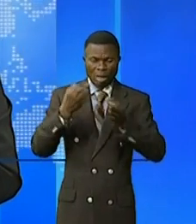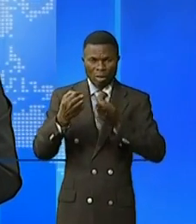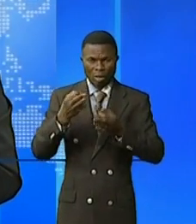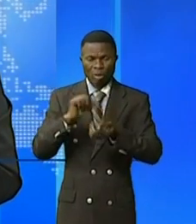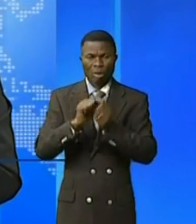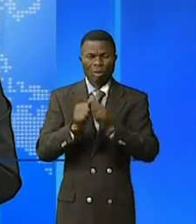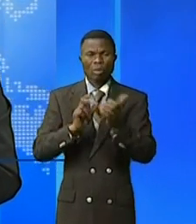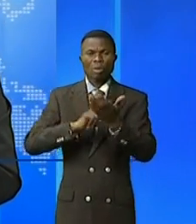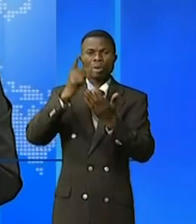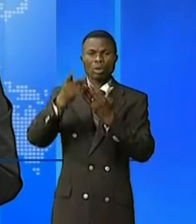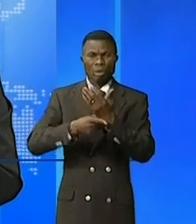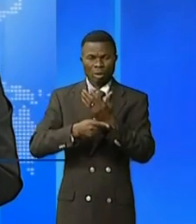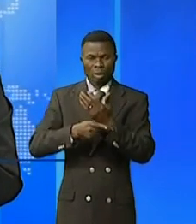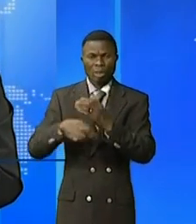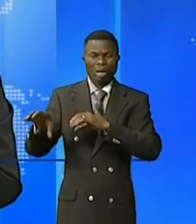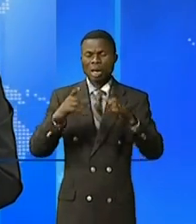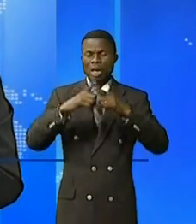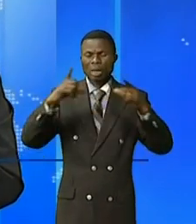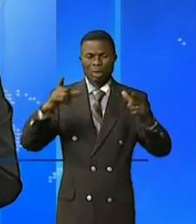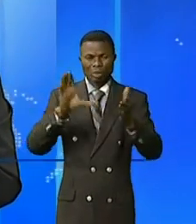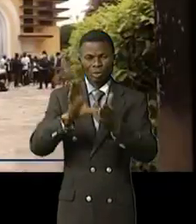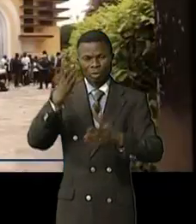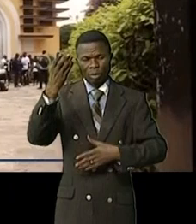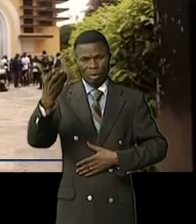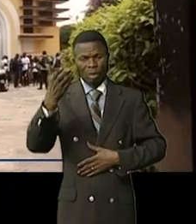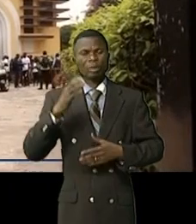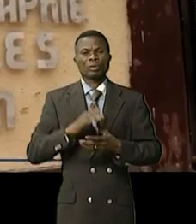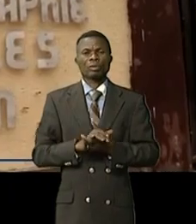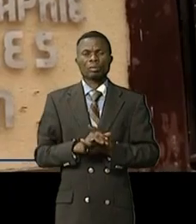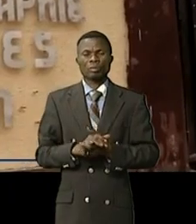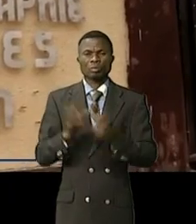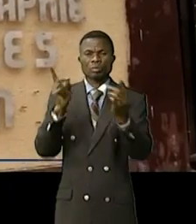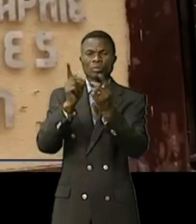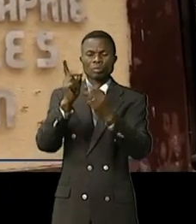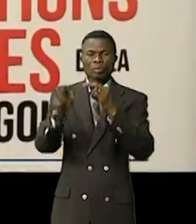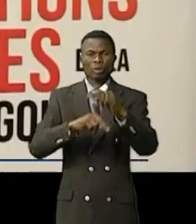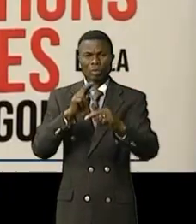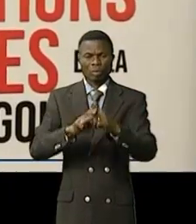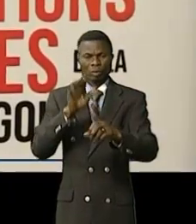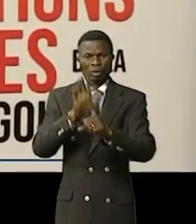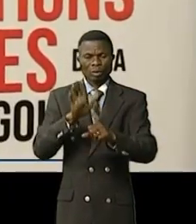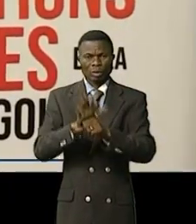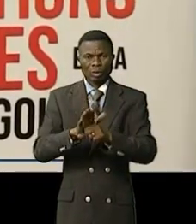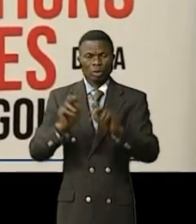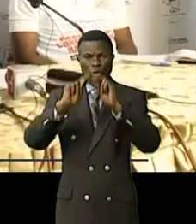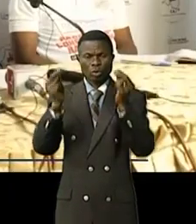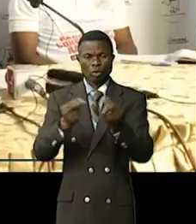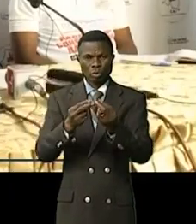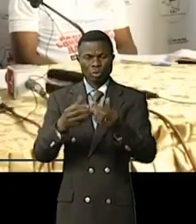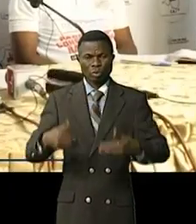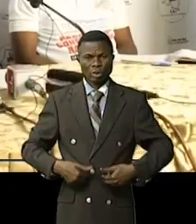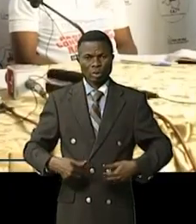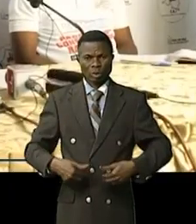le programme de cette grande activité au Scarmbal. Les consultations nationales des différentes couches sociales de la